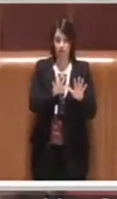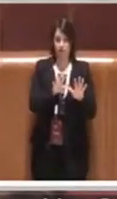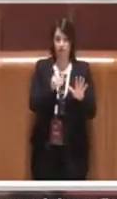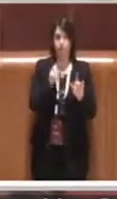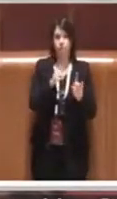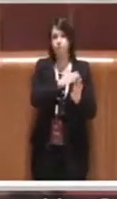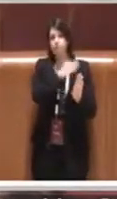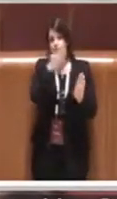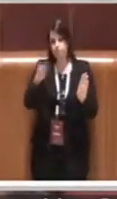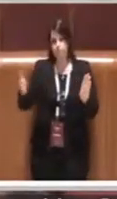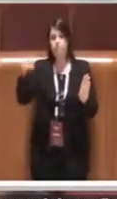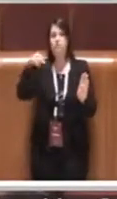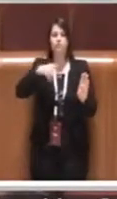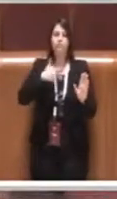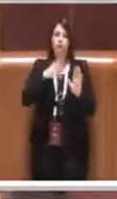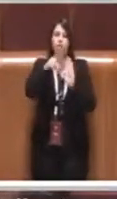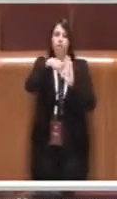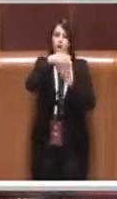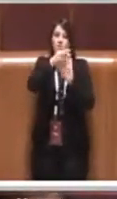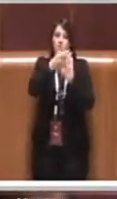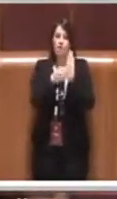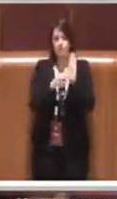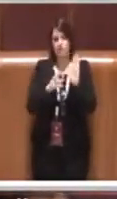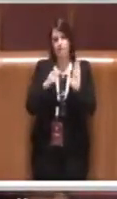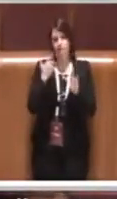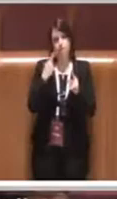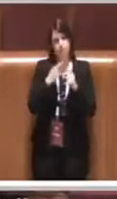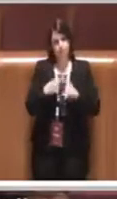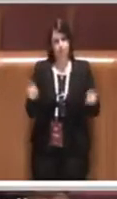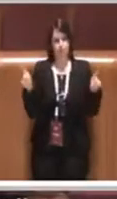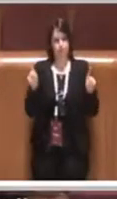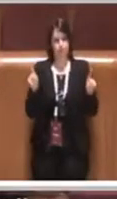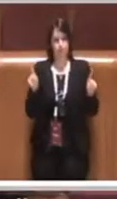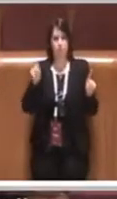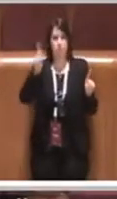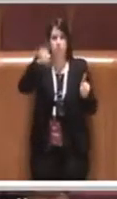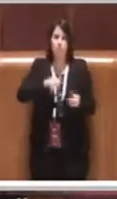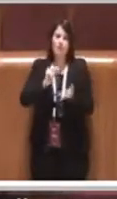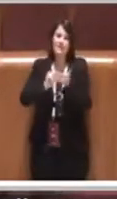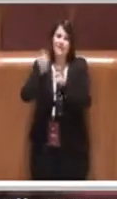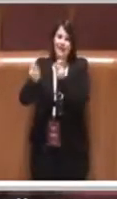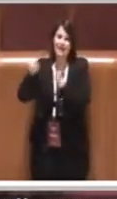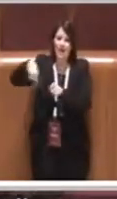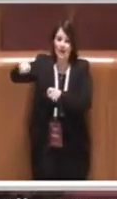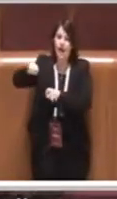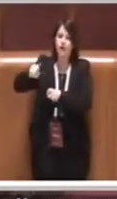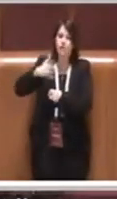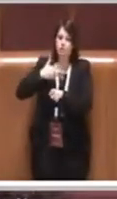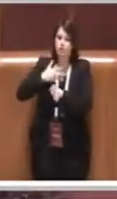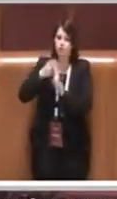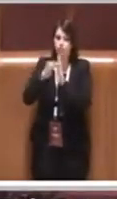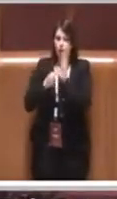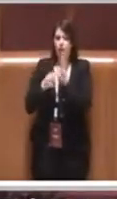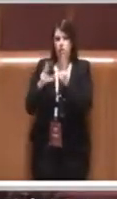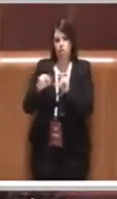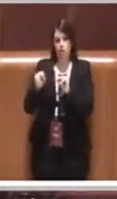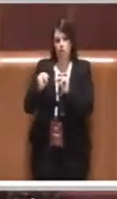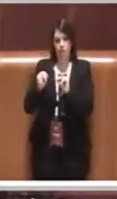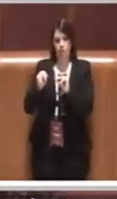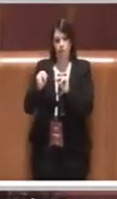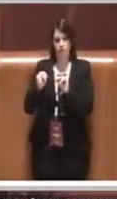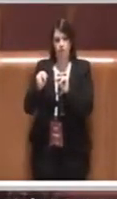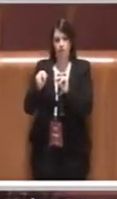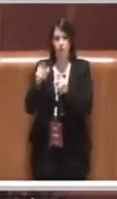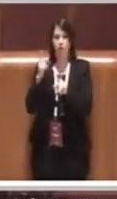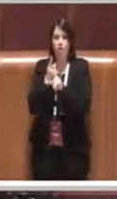normativa completamente diversa, l'esperienza tra l'altro del segretariato rispetto all'attuale regolamento che disciplina le modalità con cui poi andiamo a approvare